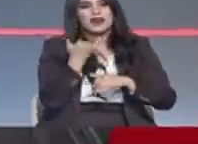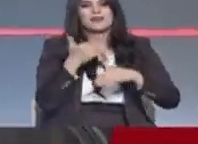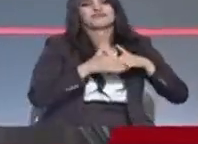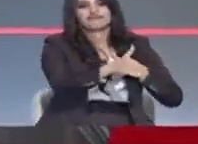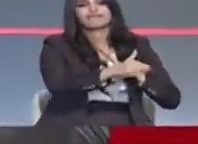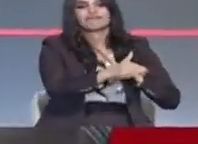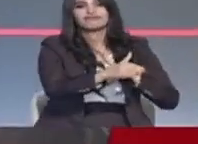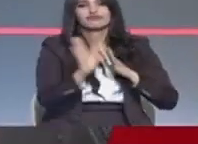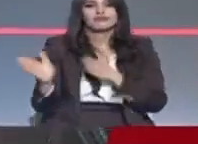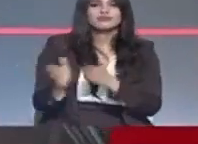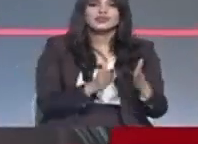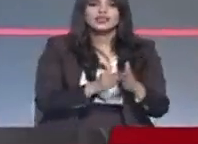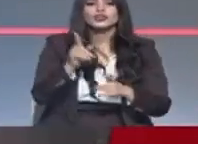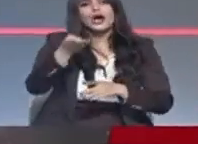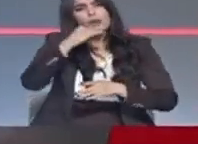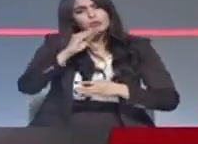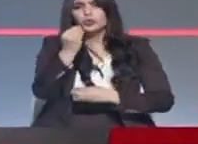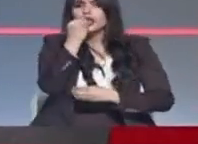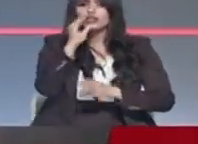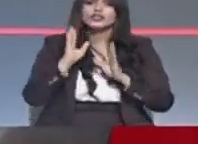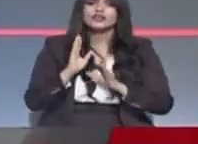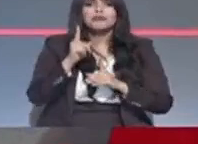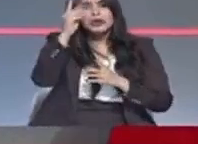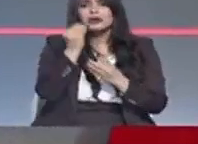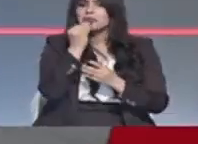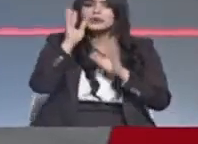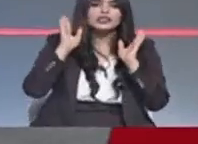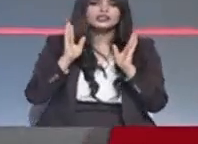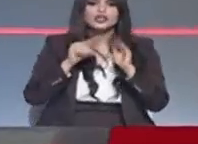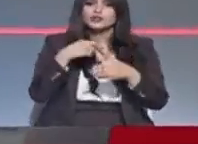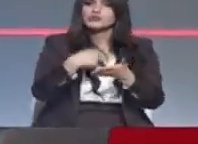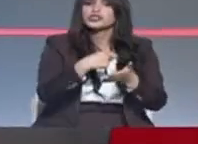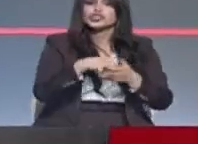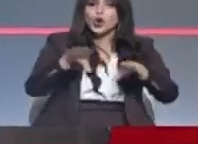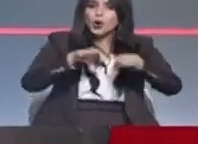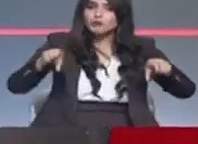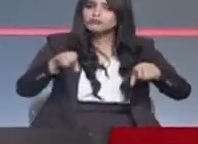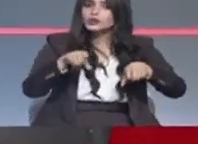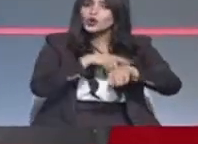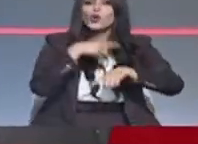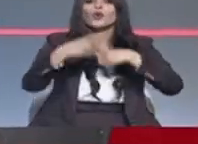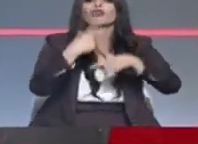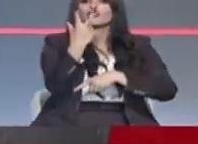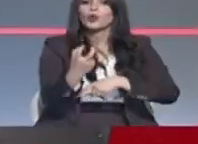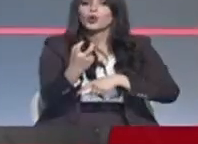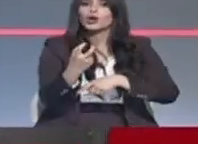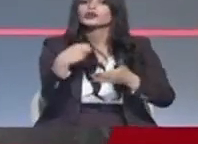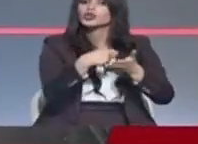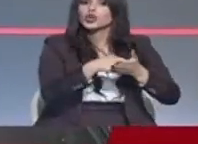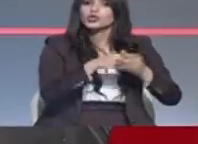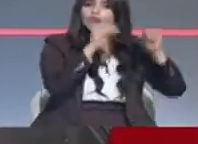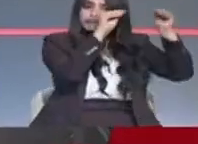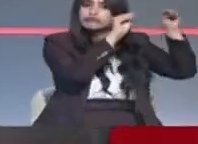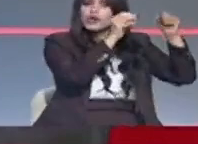خير. حانيين وناكل والحمد لله اللي كتب من ربي، نمشي الخبز كل 3 أيام نمشي الخبز نحطه